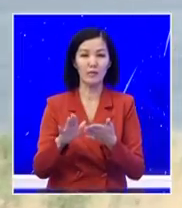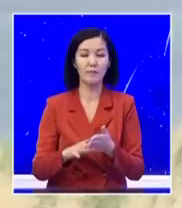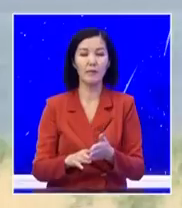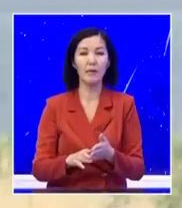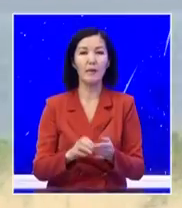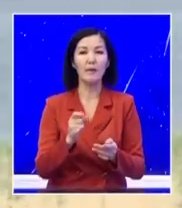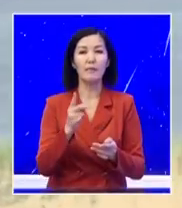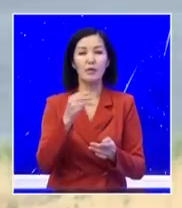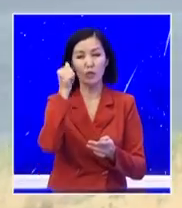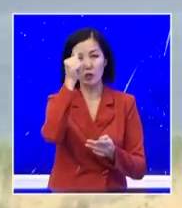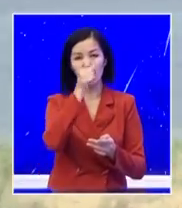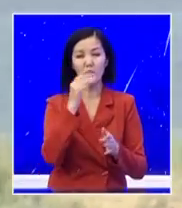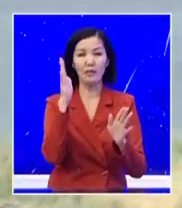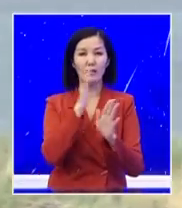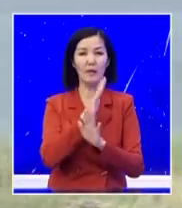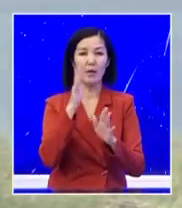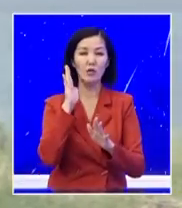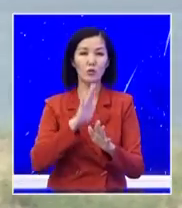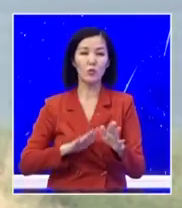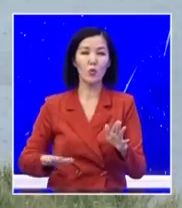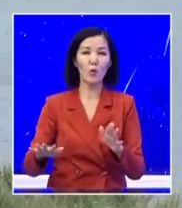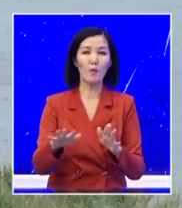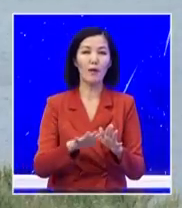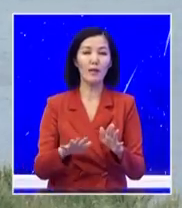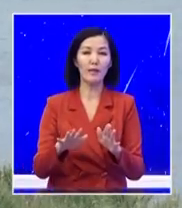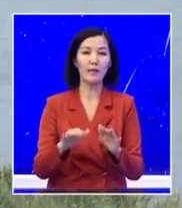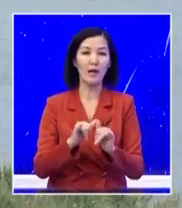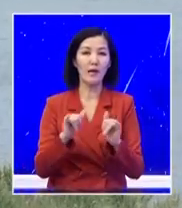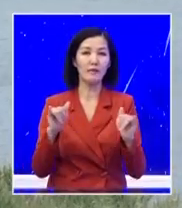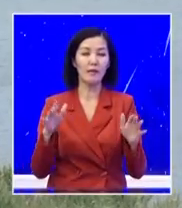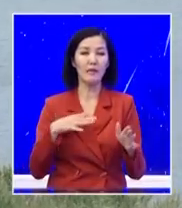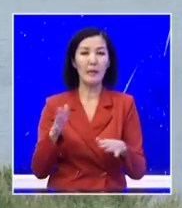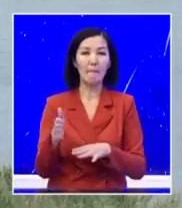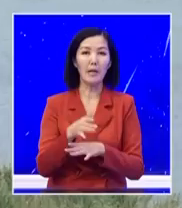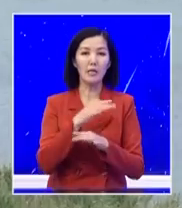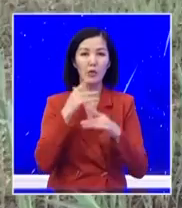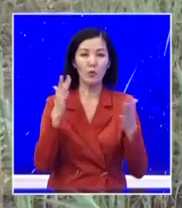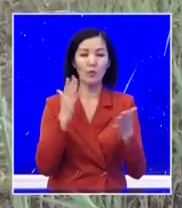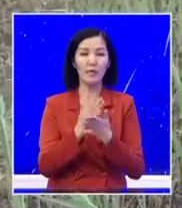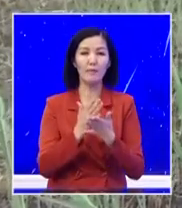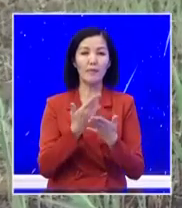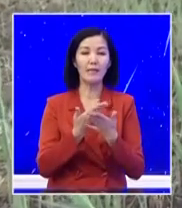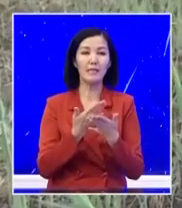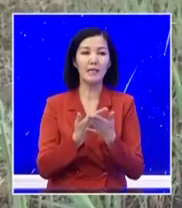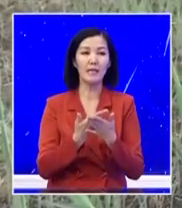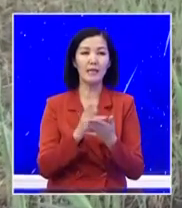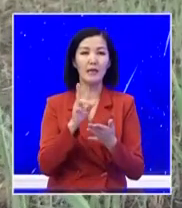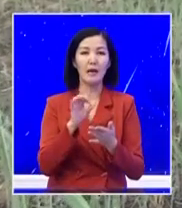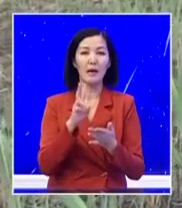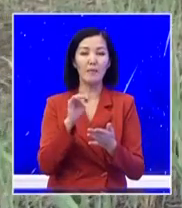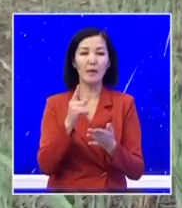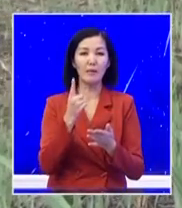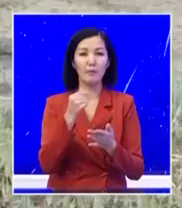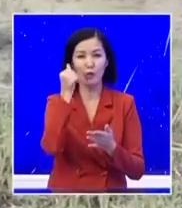Соңғы бірнеше жылда аталған табиғи су қоймаларында өнімділік едәуір артқан, балықтар көбейген. Мәселен, тек Қаңбақты көлінен жылына